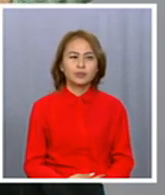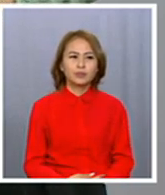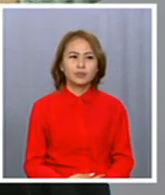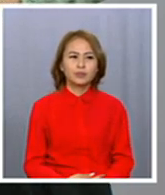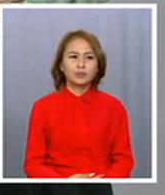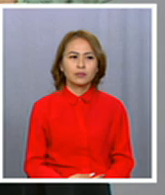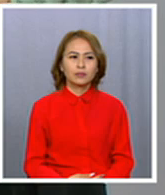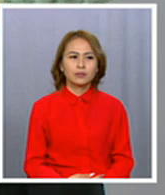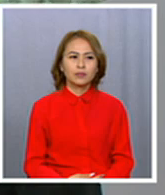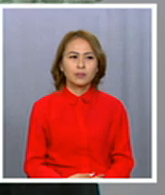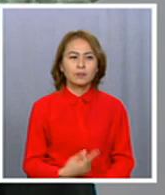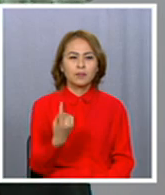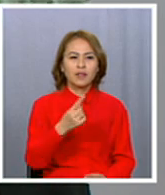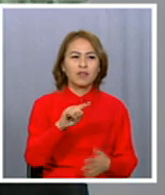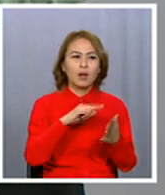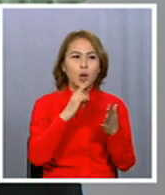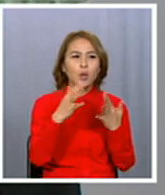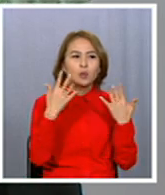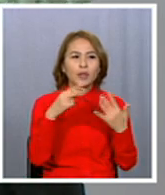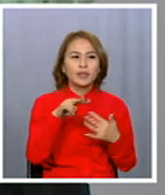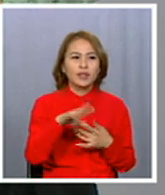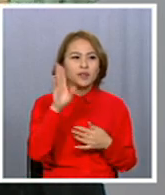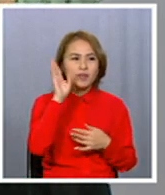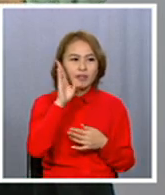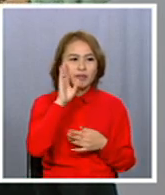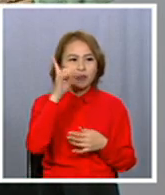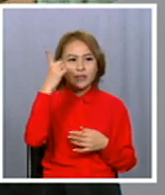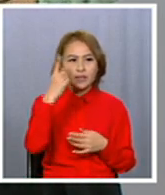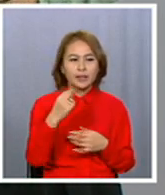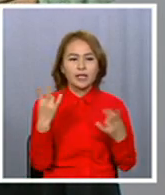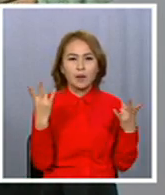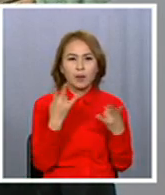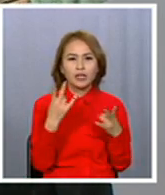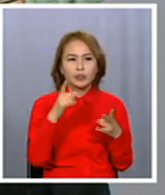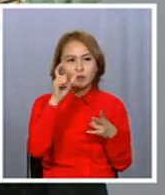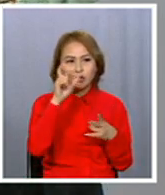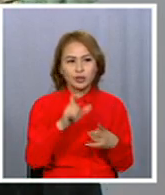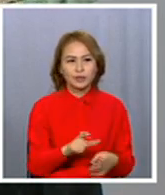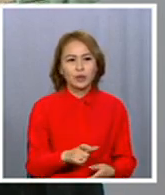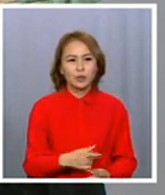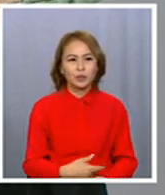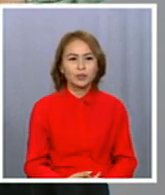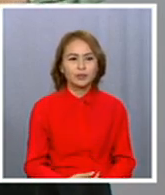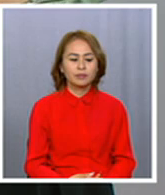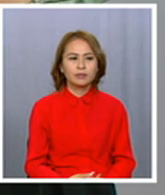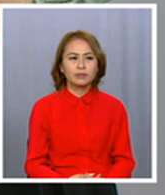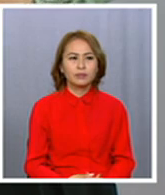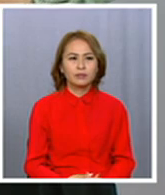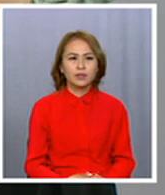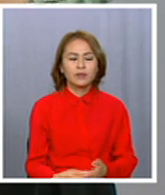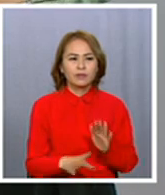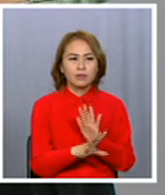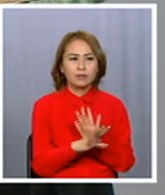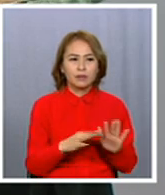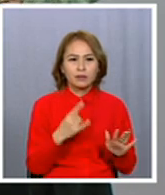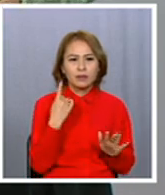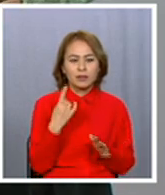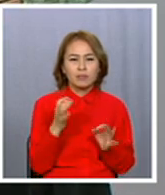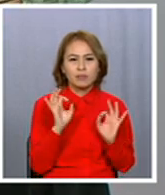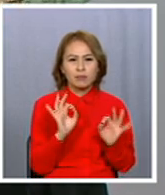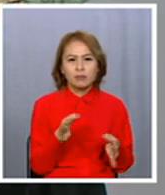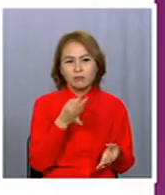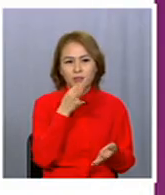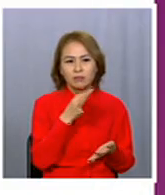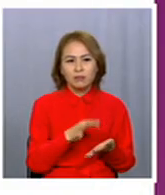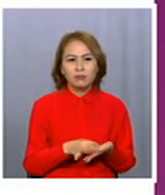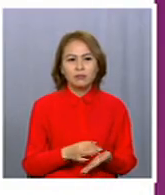И первый вопрос. Сколько литров воды в день необходимо человеку? Выберите один правильный вариант ответа.